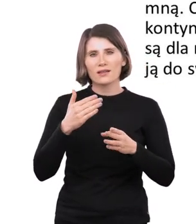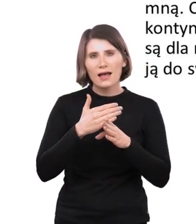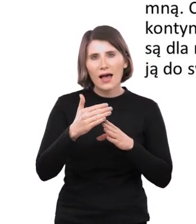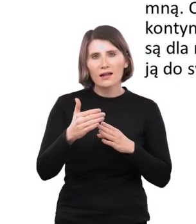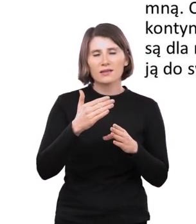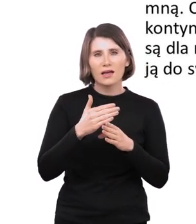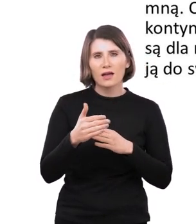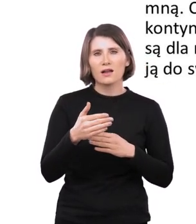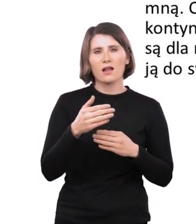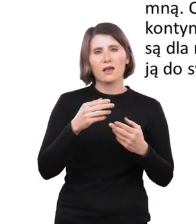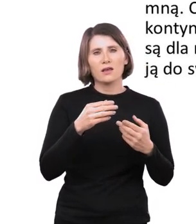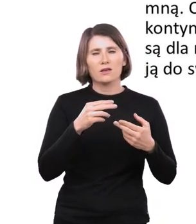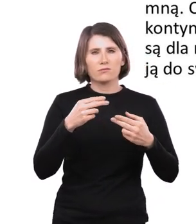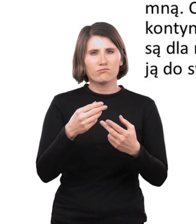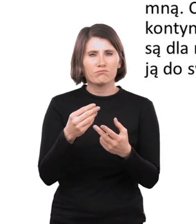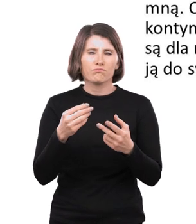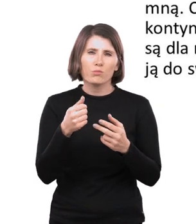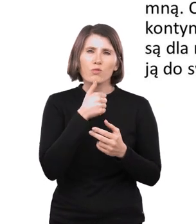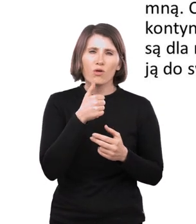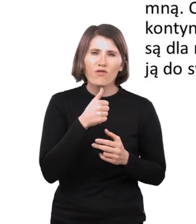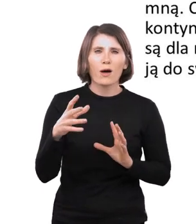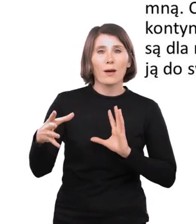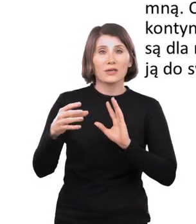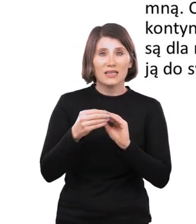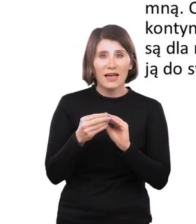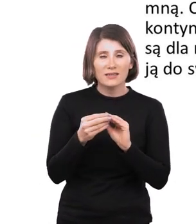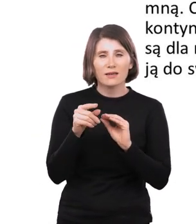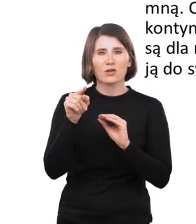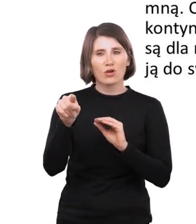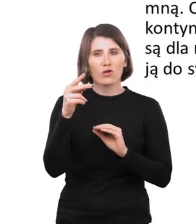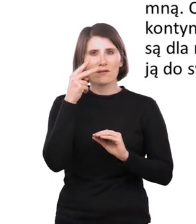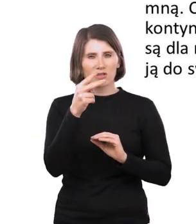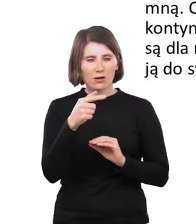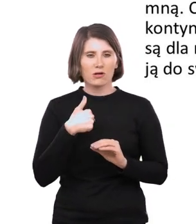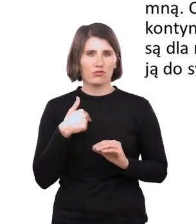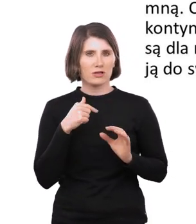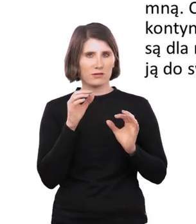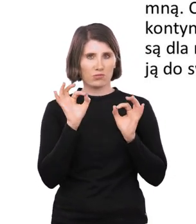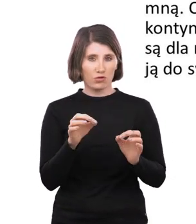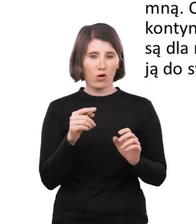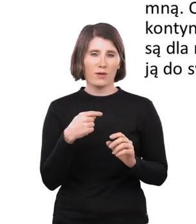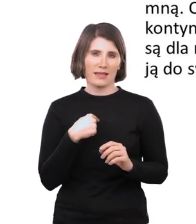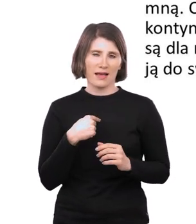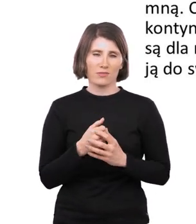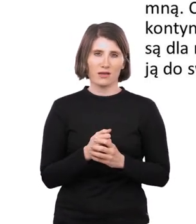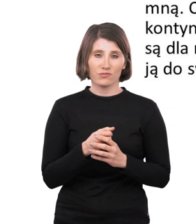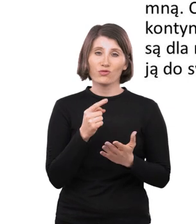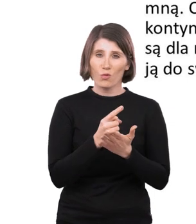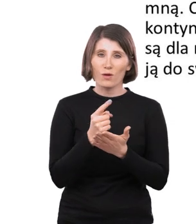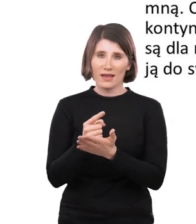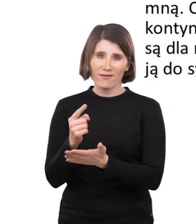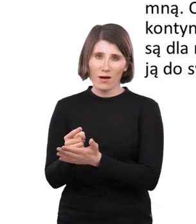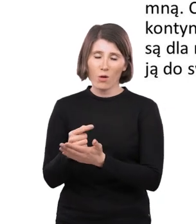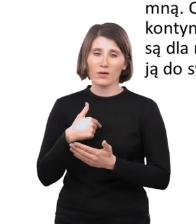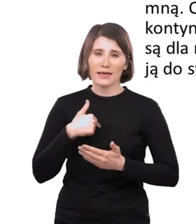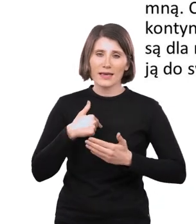wiedząc, iż w jakiś sposób jej poczynania są dla mnie korzystne. Przynosiło to skutki, gdyż powoli